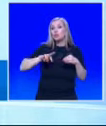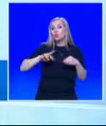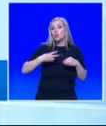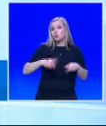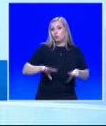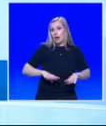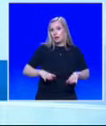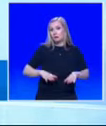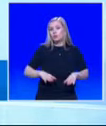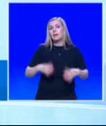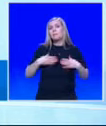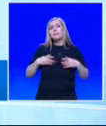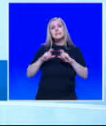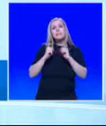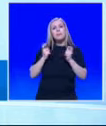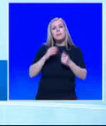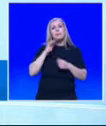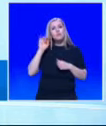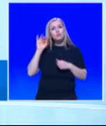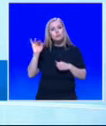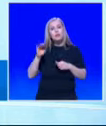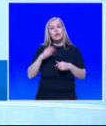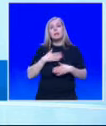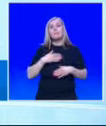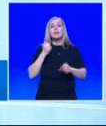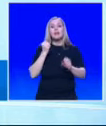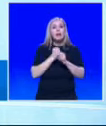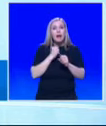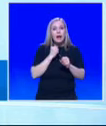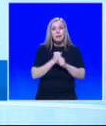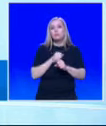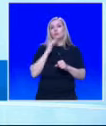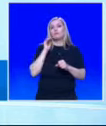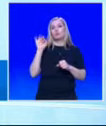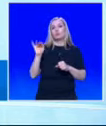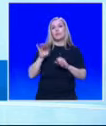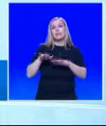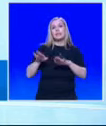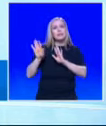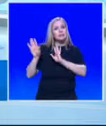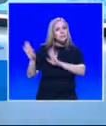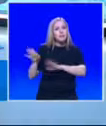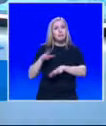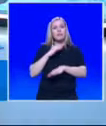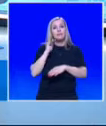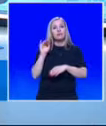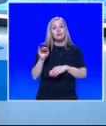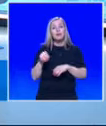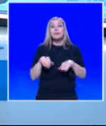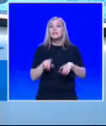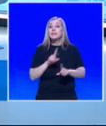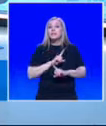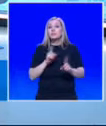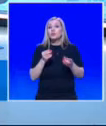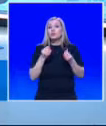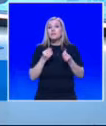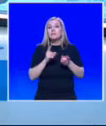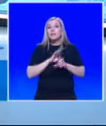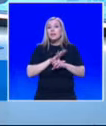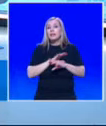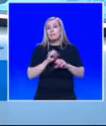са изградили семейства в чужбина, те имат кариера в чужбина, децата им са в чужбина, но това не означава, че те нямат пълно право да